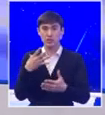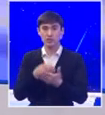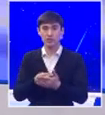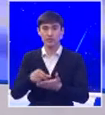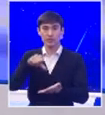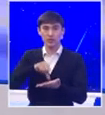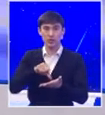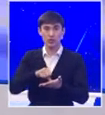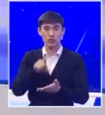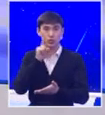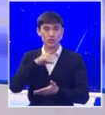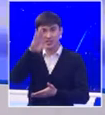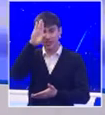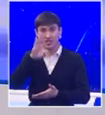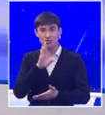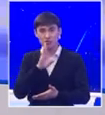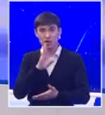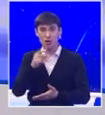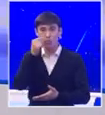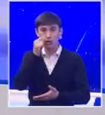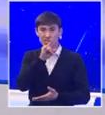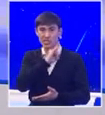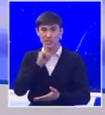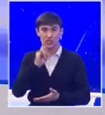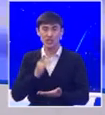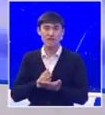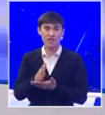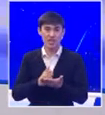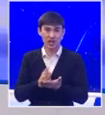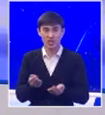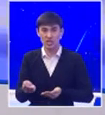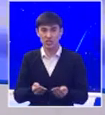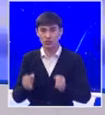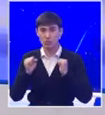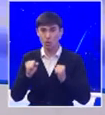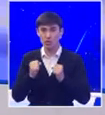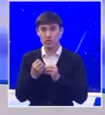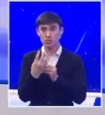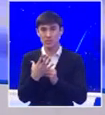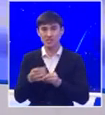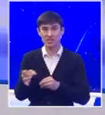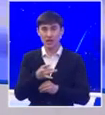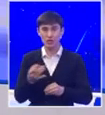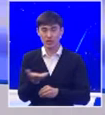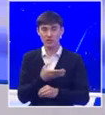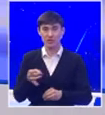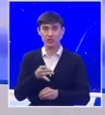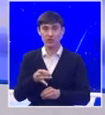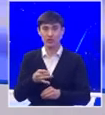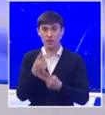свои ряды не только юношей и девушек мужчина женщина и ветеранов лыжного спорта из 15 районов нашего региона